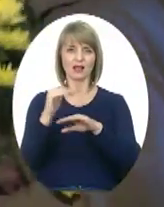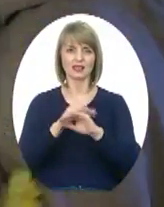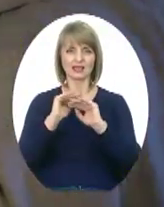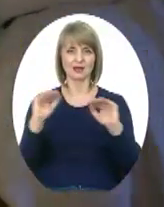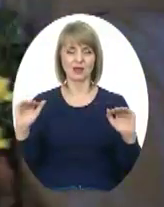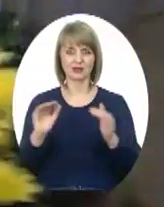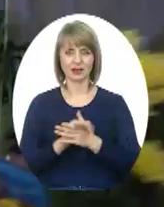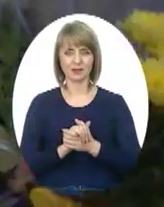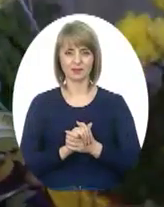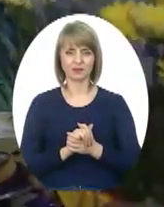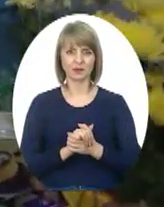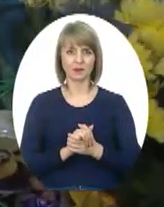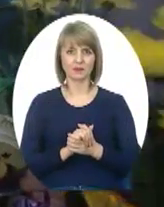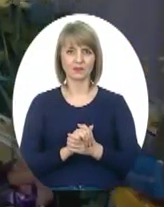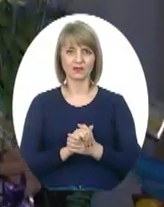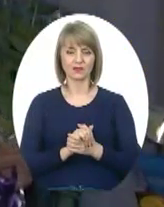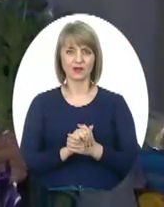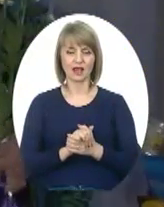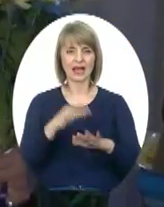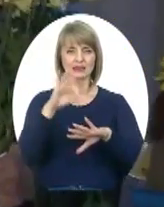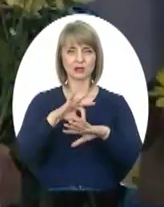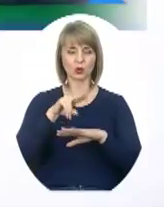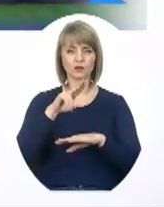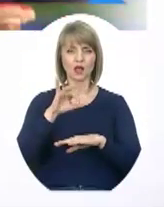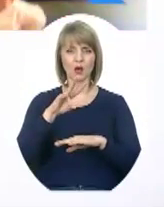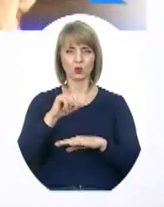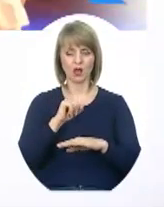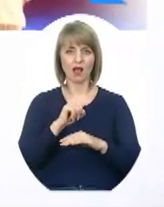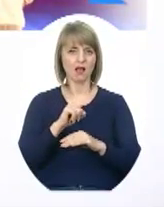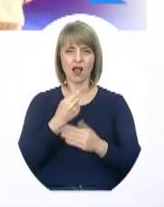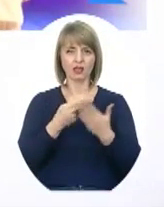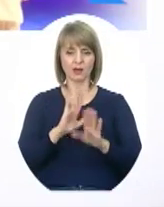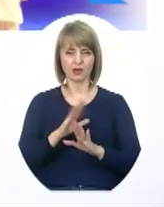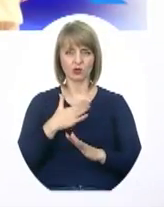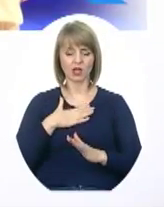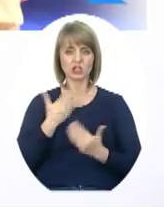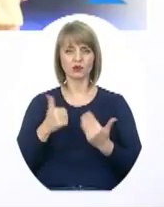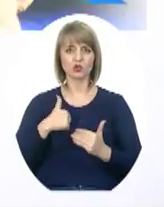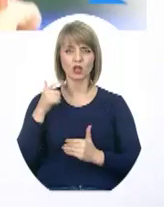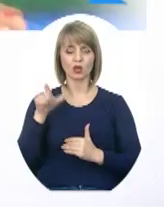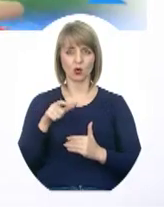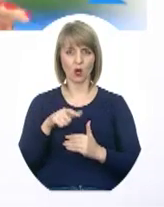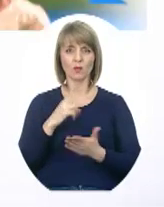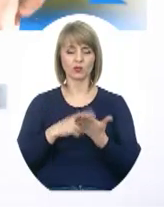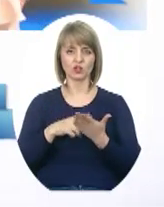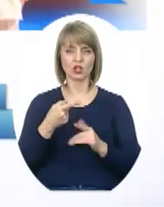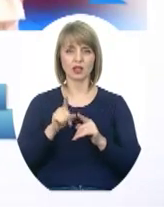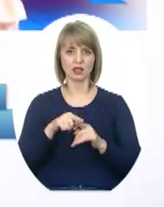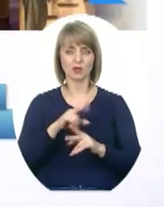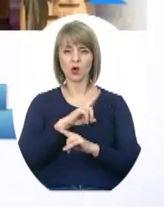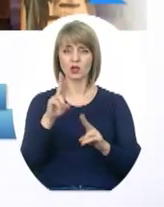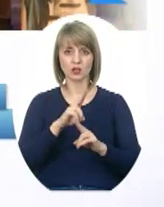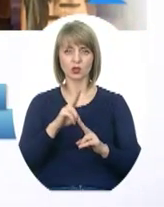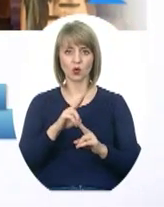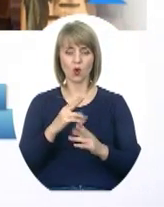Молодцы. Молодцы, ребята. Спрашивал, где мама. Синдром Дауна – не приговор, и наши сегодняшние герои –